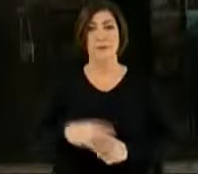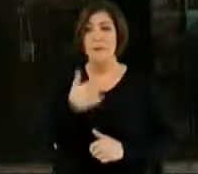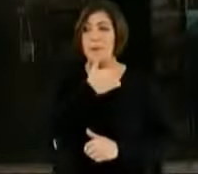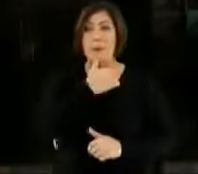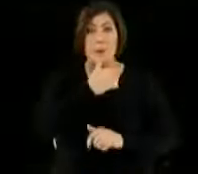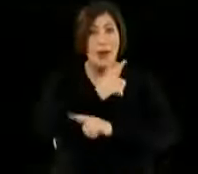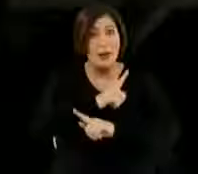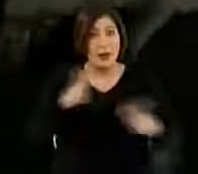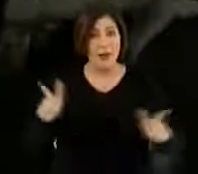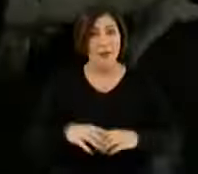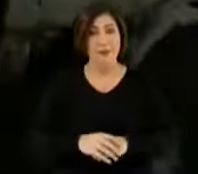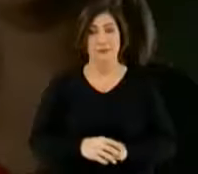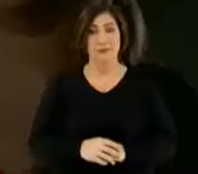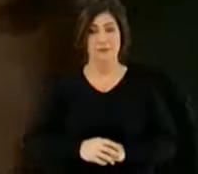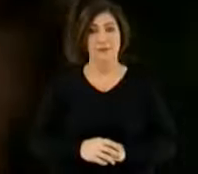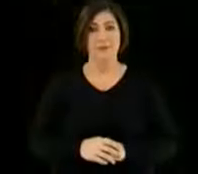Baba!